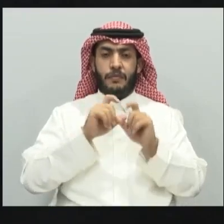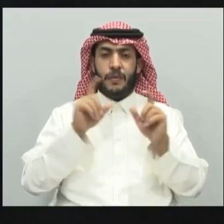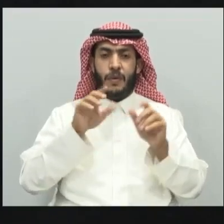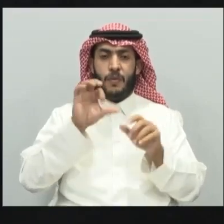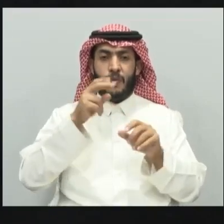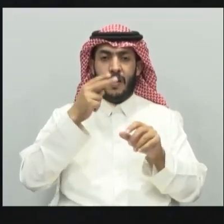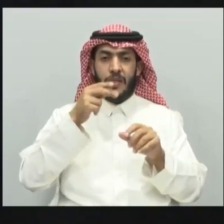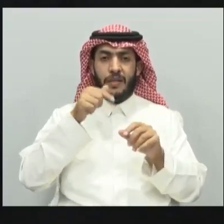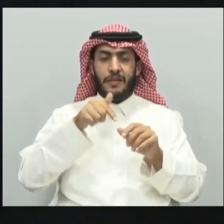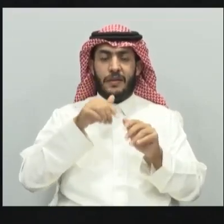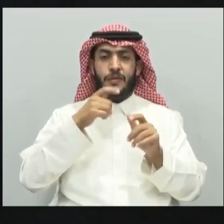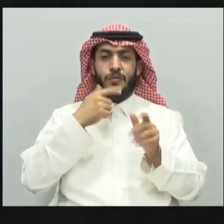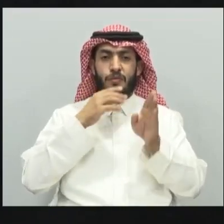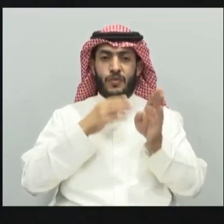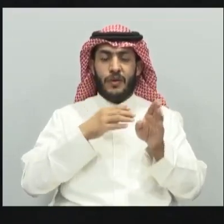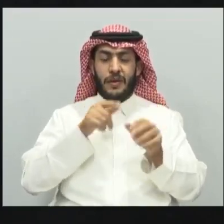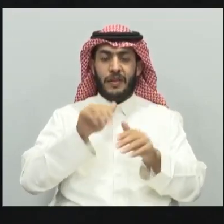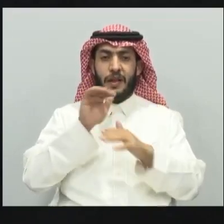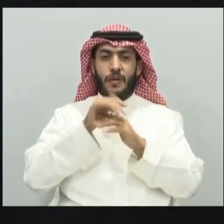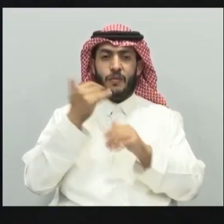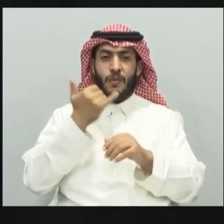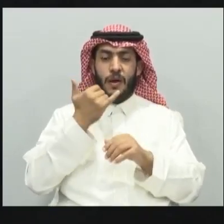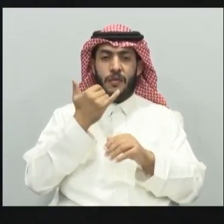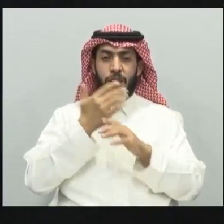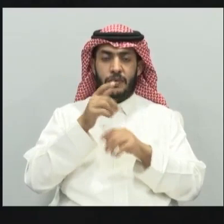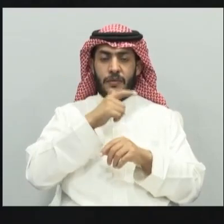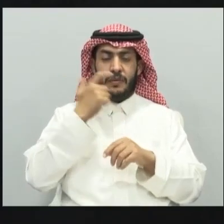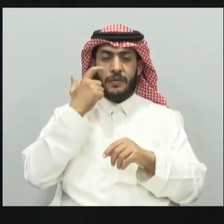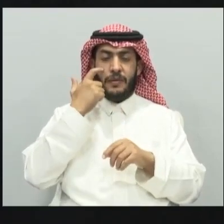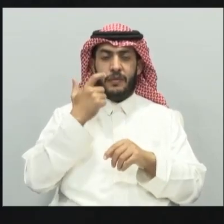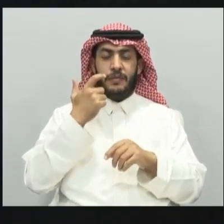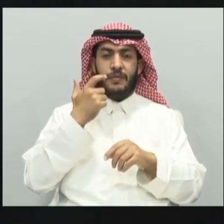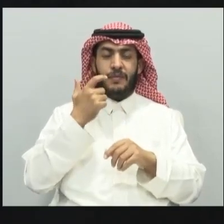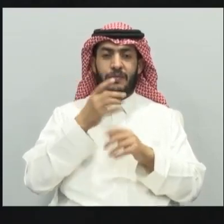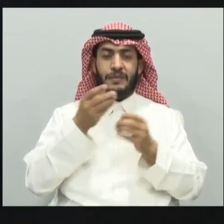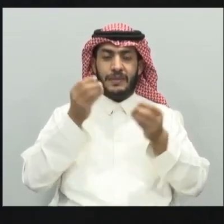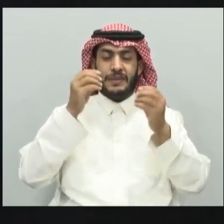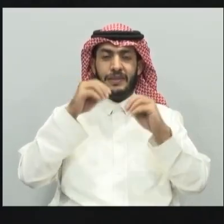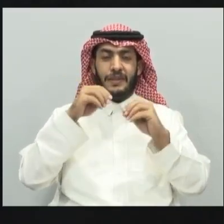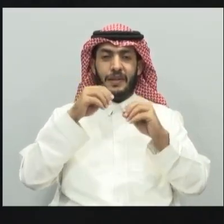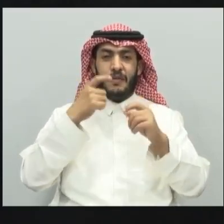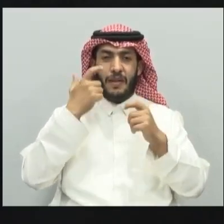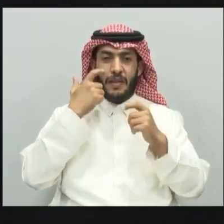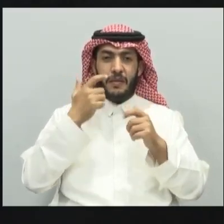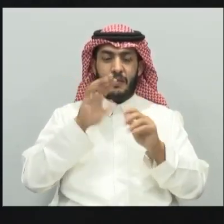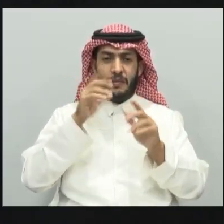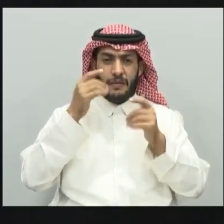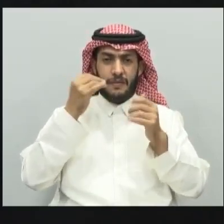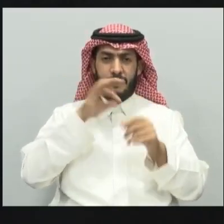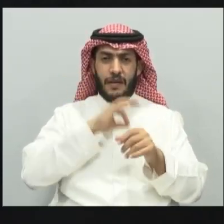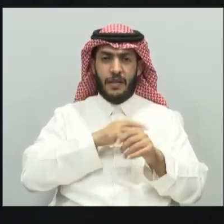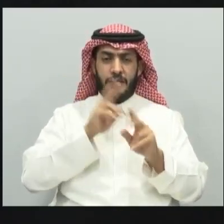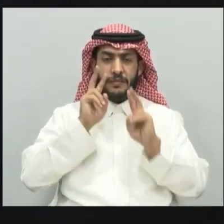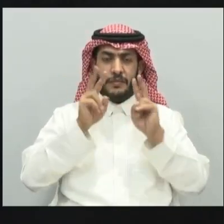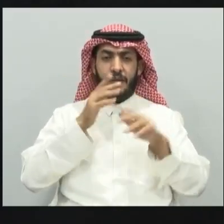الوضع في هذه السنه هذا الدرس المهم الذي ينبغي لنا ان نزيد من الانتباه والتركيز